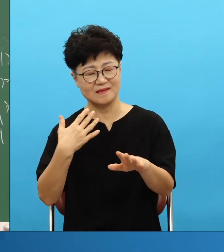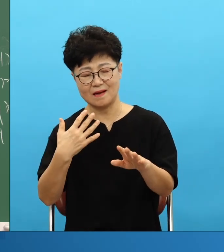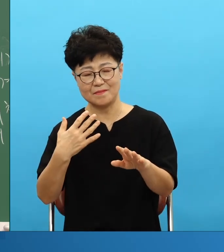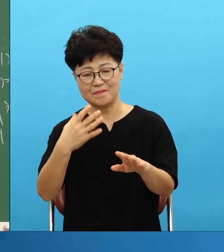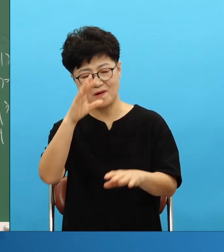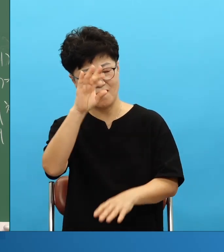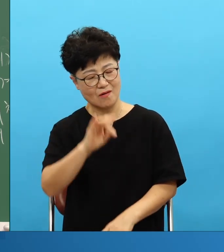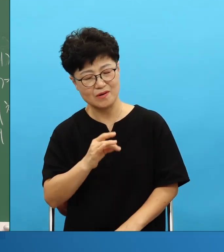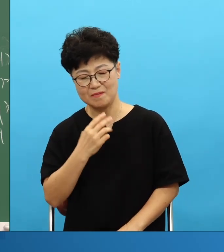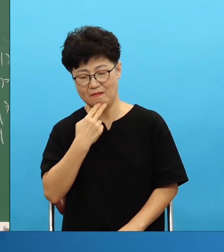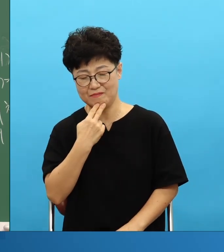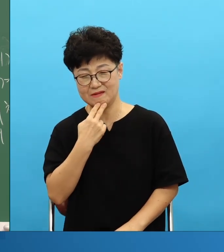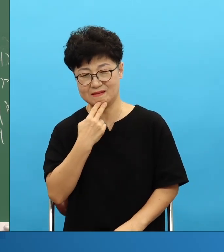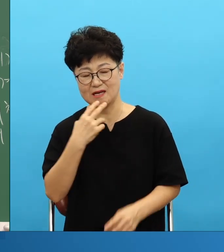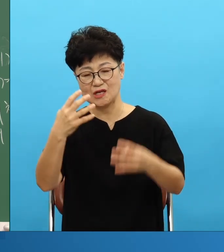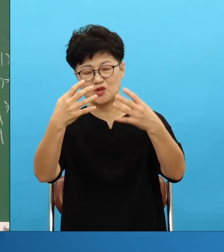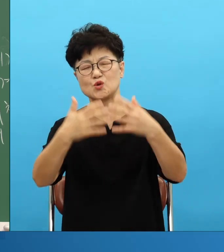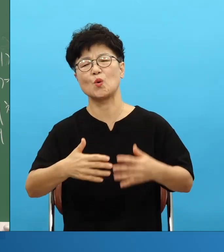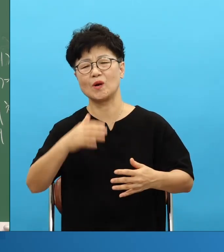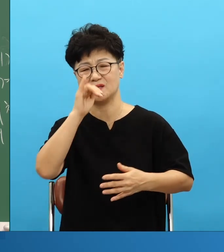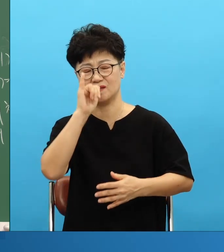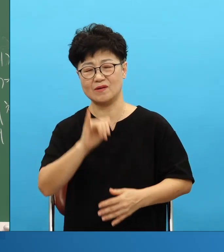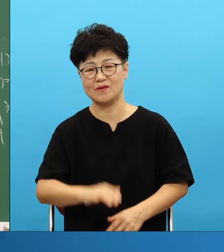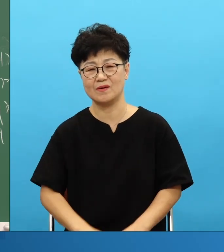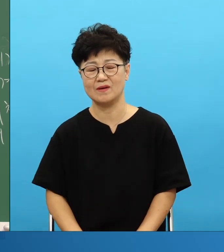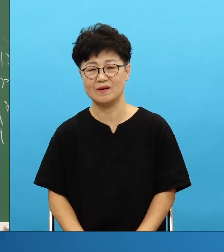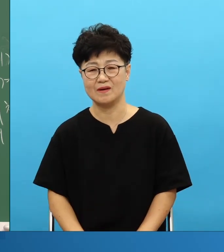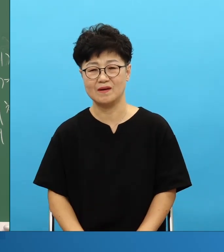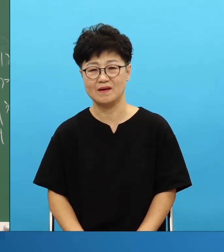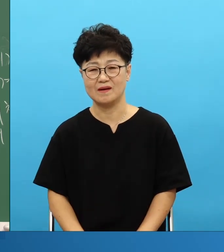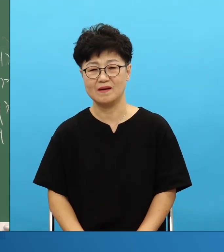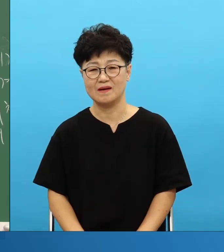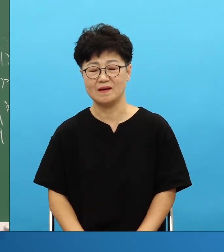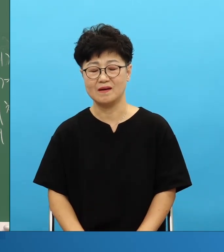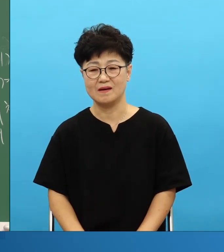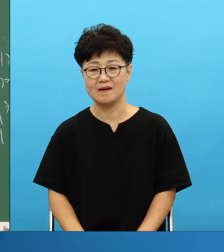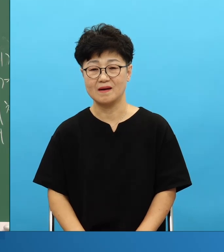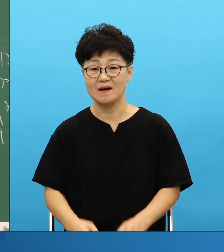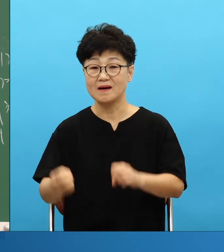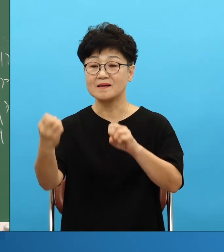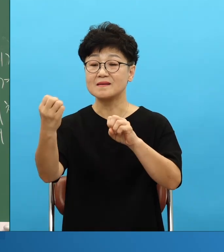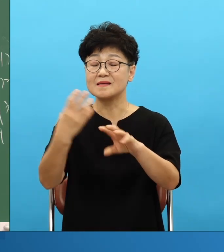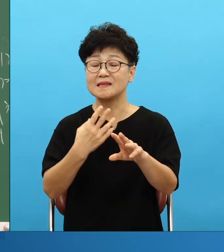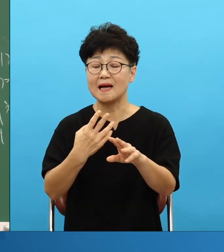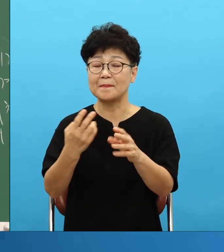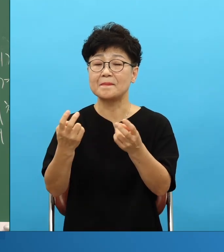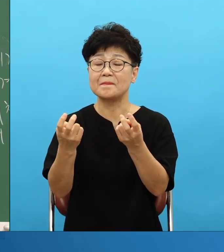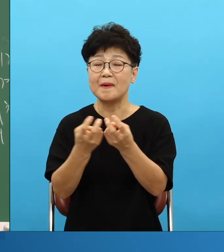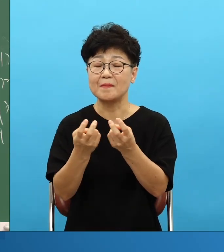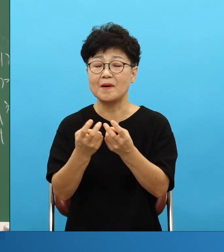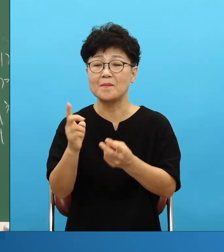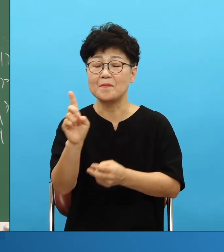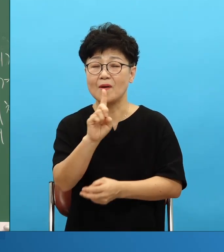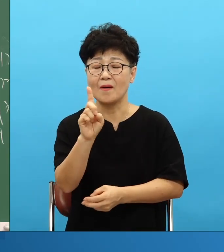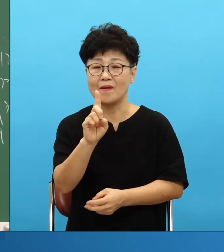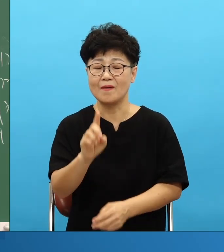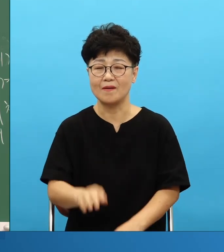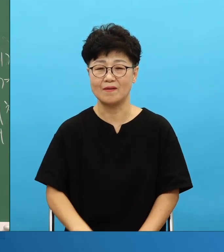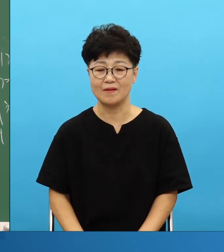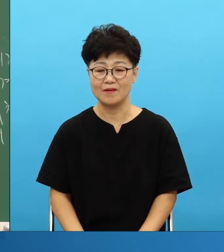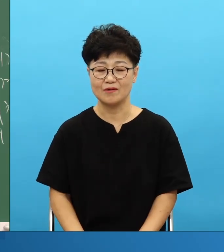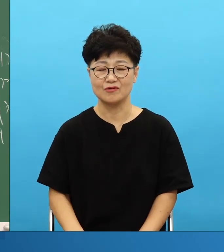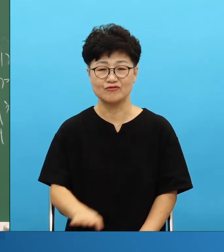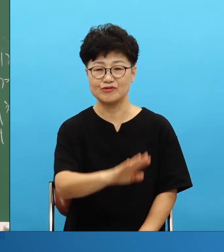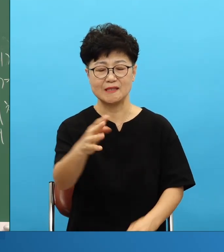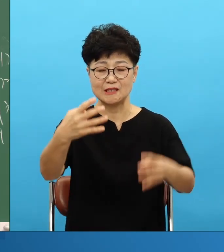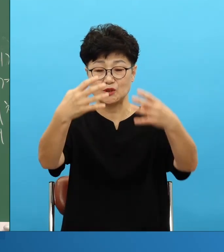they're in conditions that prevent answers. 어떻게 하면 응답 받느냐? Then what must we do to receive 응답 받을 answers? 수 있는 조건이 갖춰지면 받습니다. Equip yourself with the